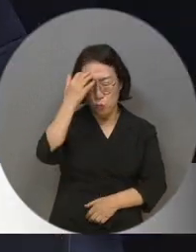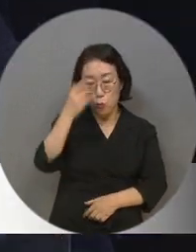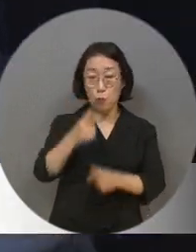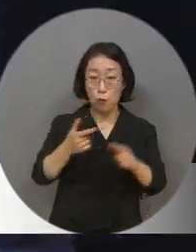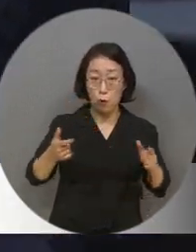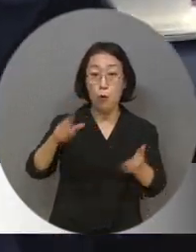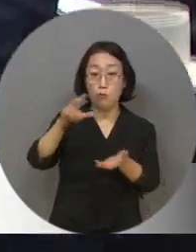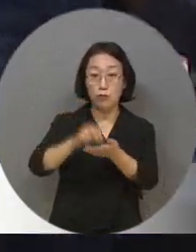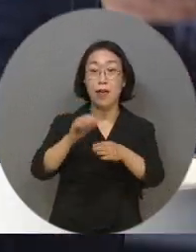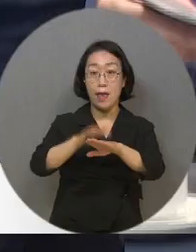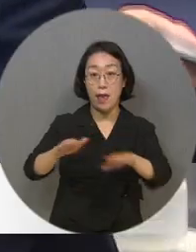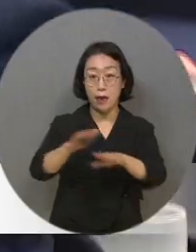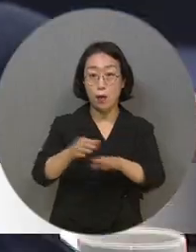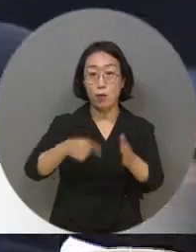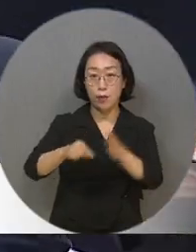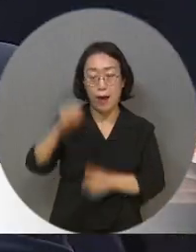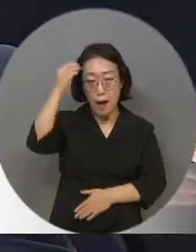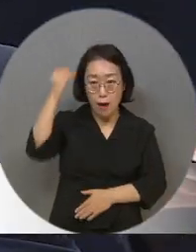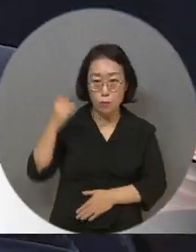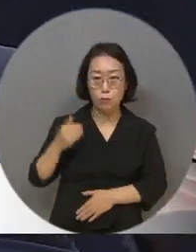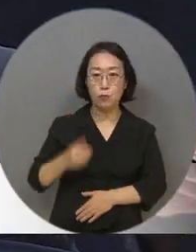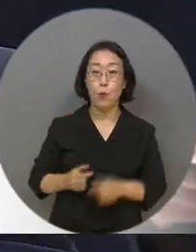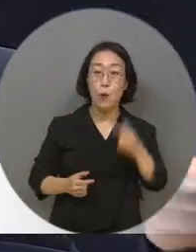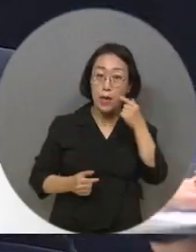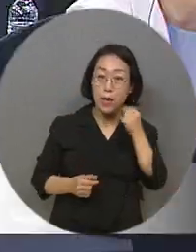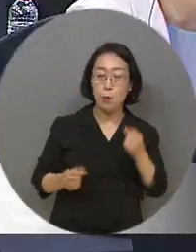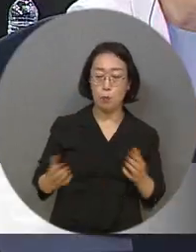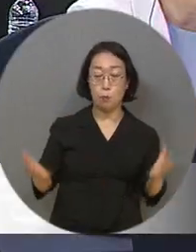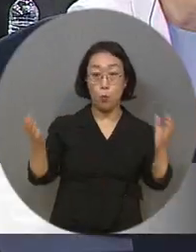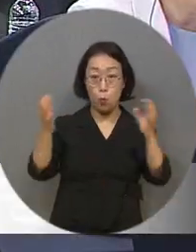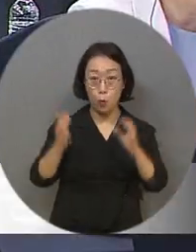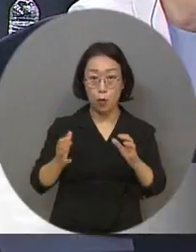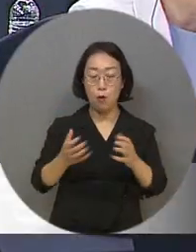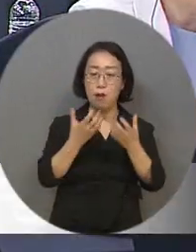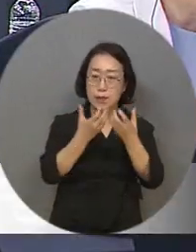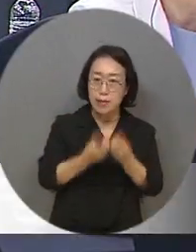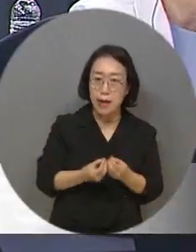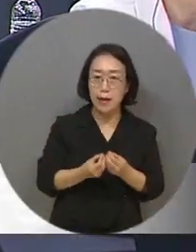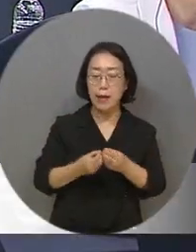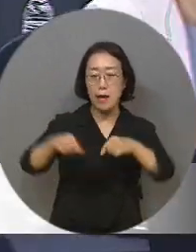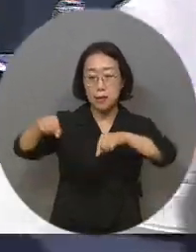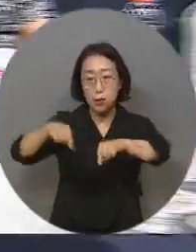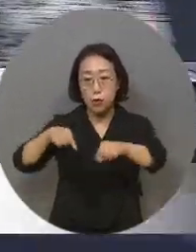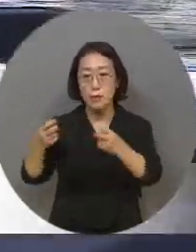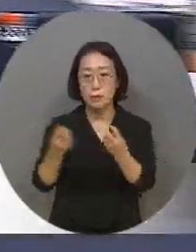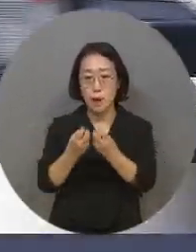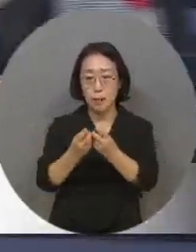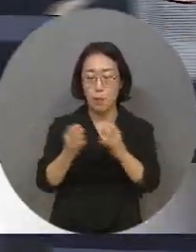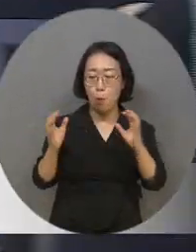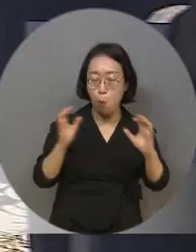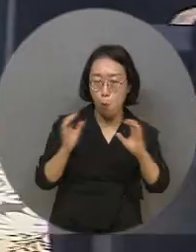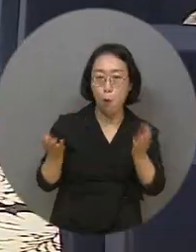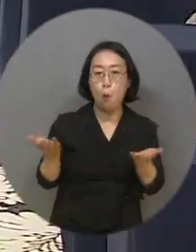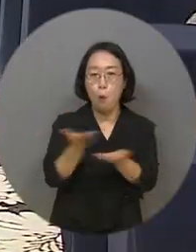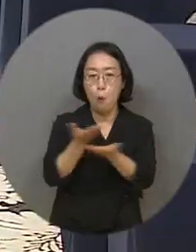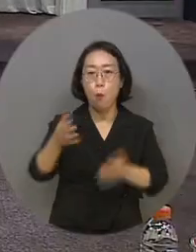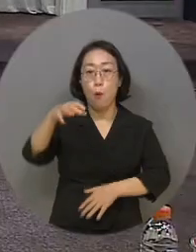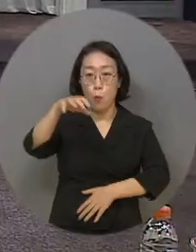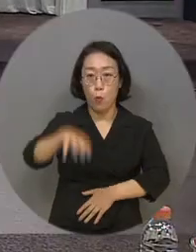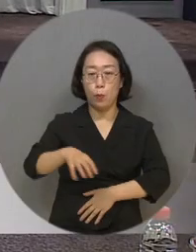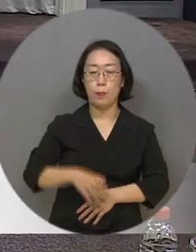이러한 문제를 해소하고자 한국과 일본, 양국 간의 사례와 정책 등을 공유하고 논의하는 장이